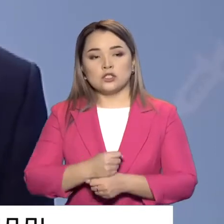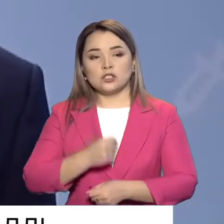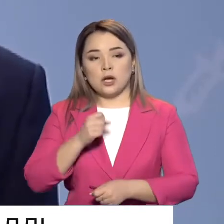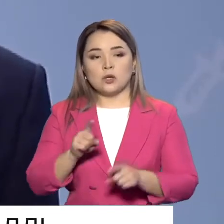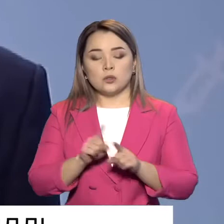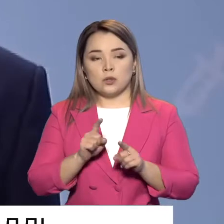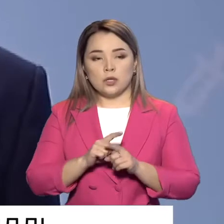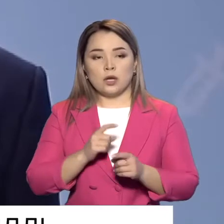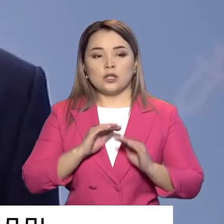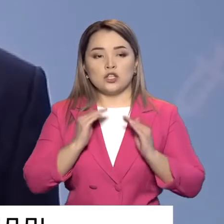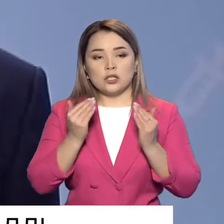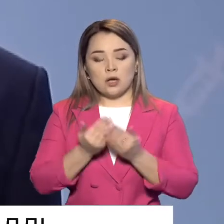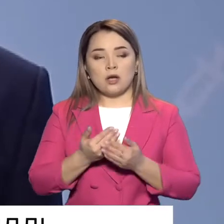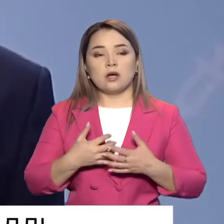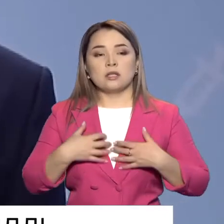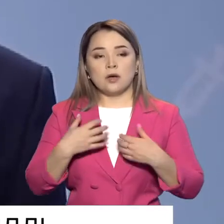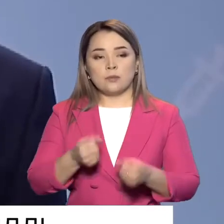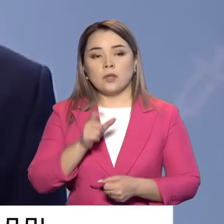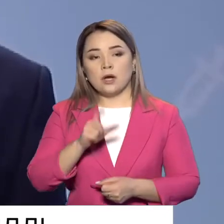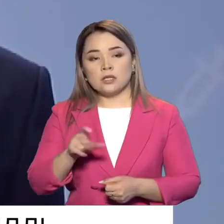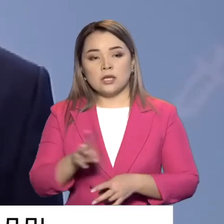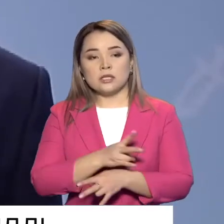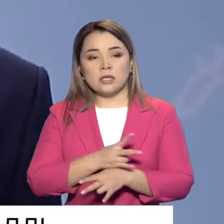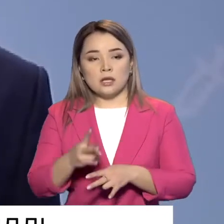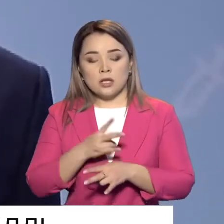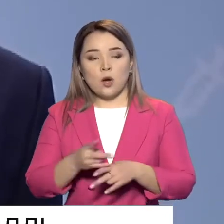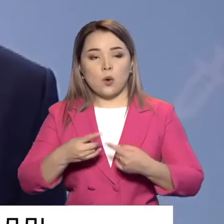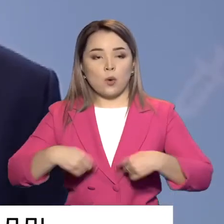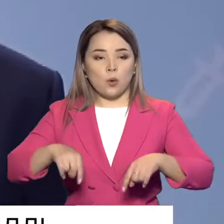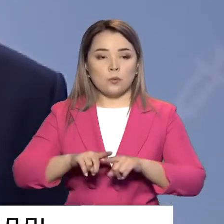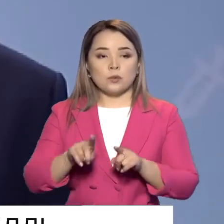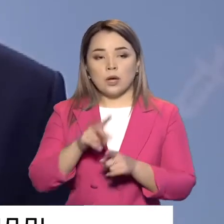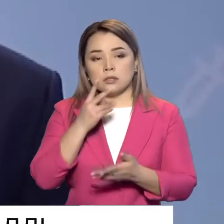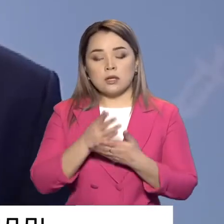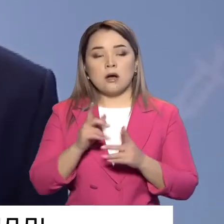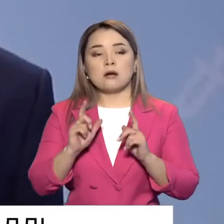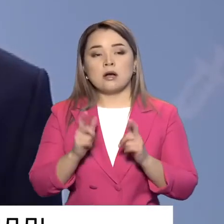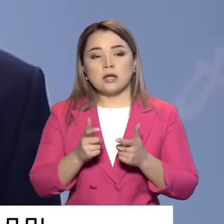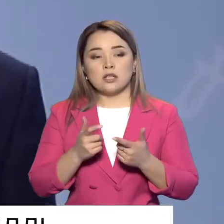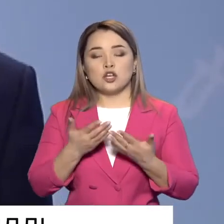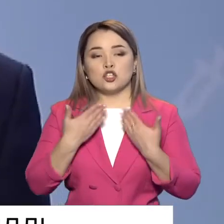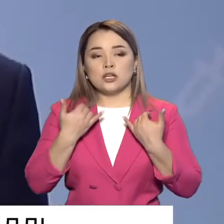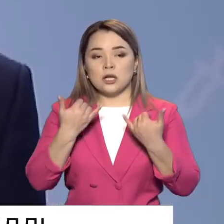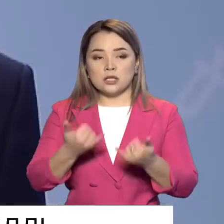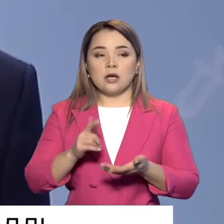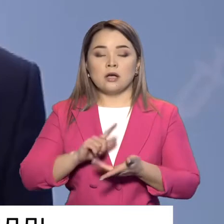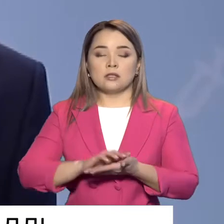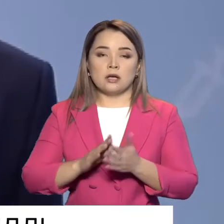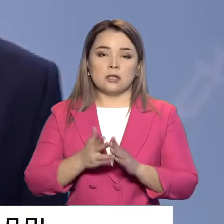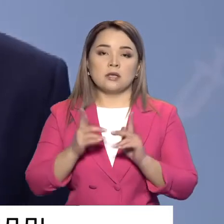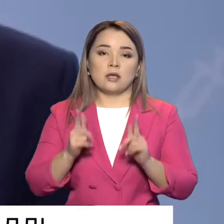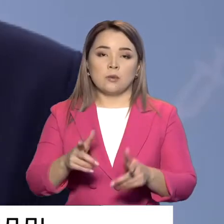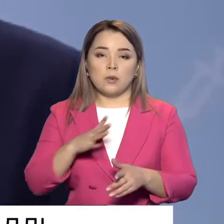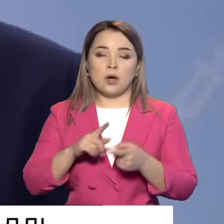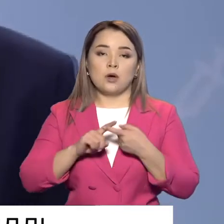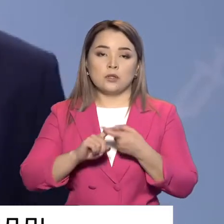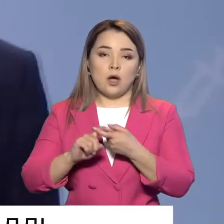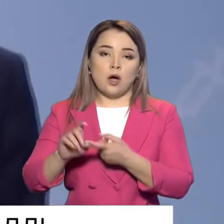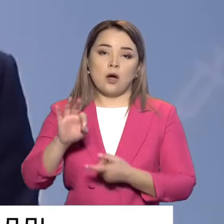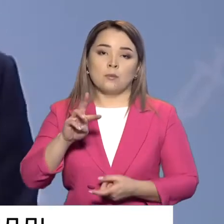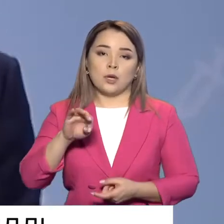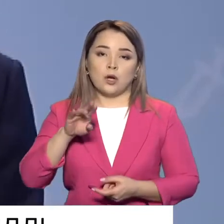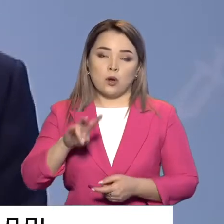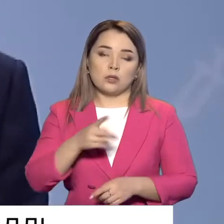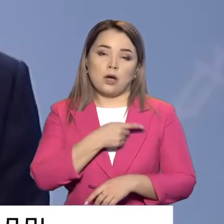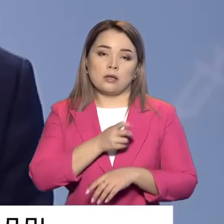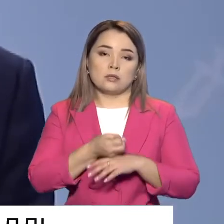адамның денсауғына қоғамға зиян келдір жатқан ескеріп, бізде карантинде женгілдетуге келісін бердік. Қалымдардың амикрон жұқтырғандардың ауруқ